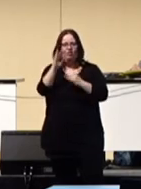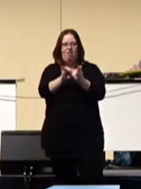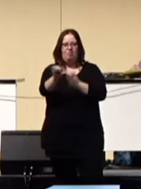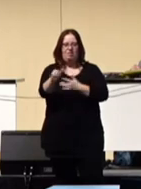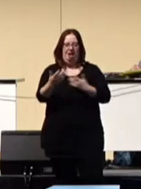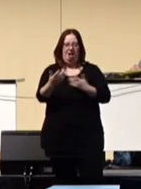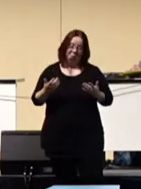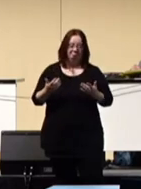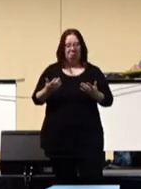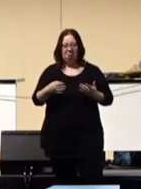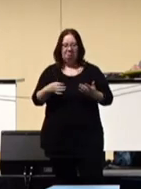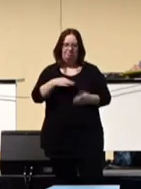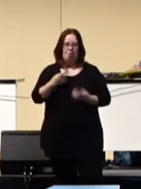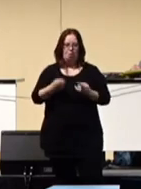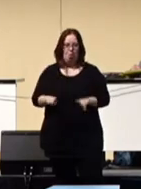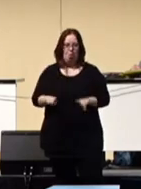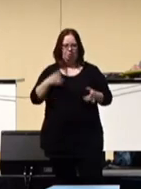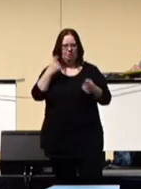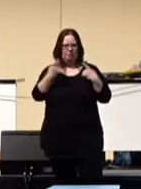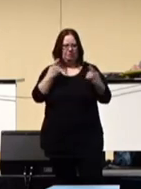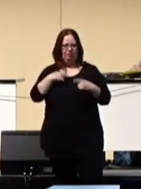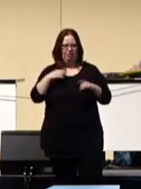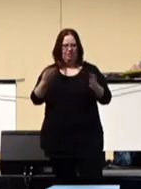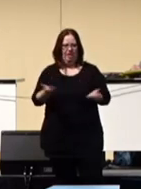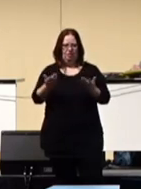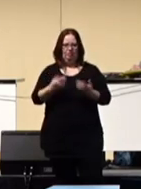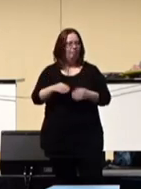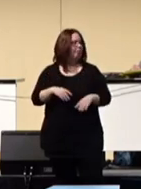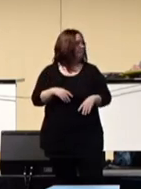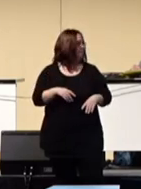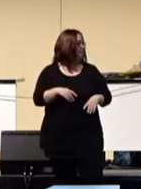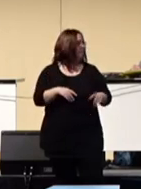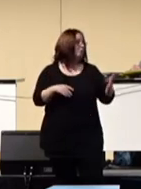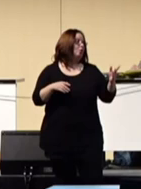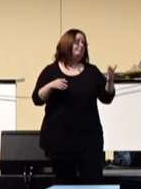bezahlt haben. Das macht mir den Abend heute nicht leichter. Danke. Herr Wirz,